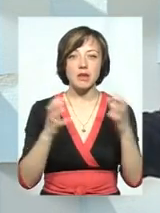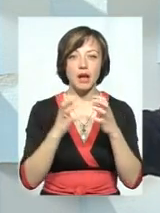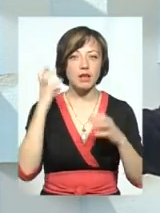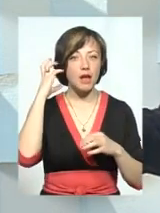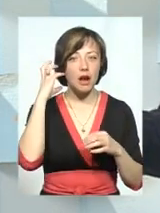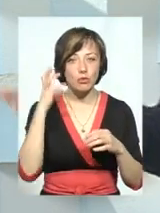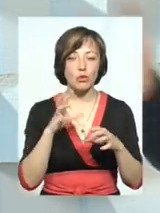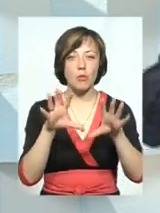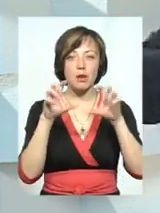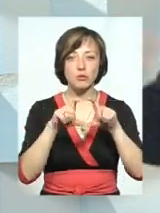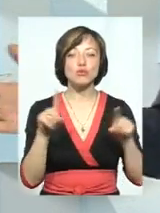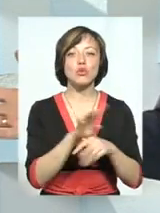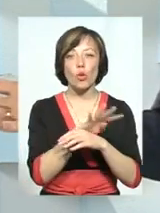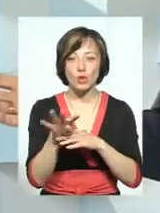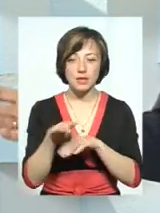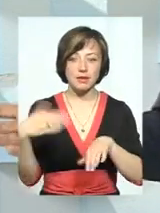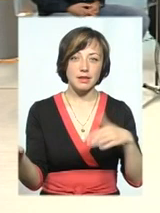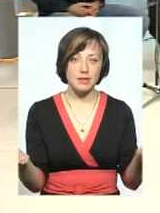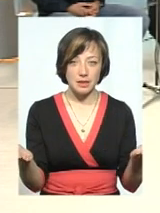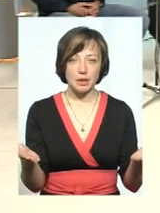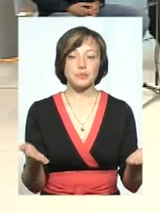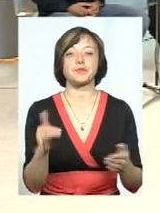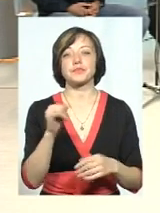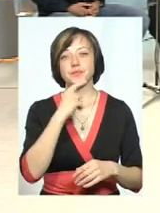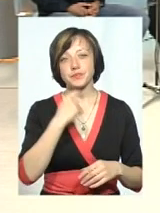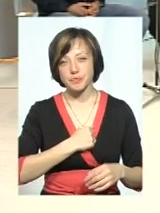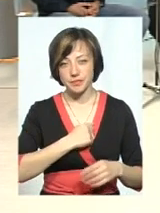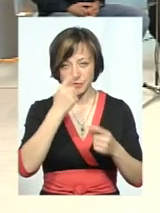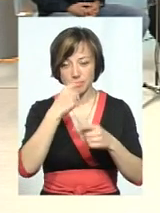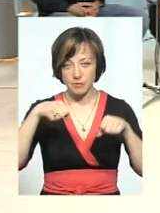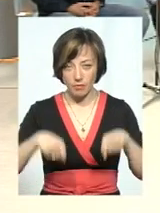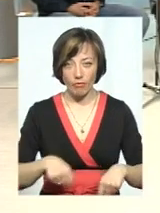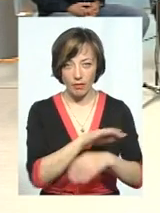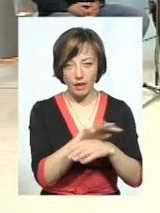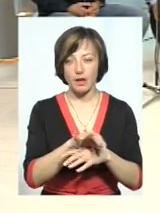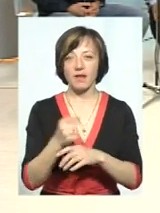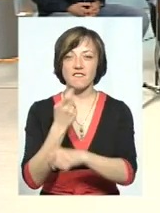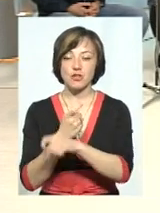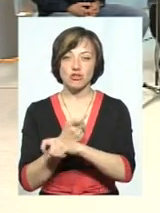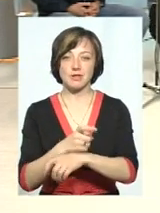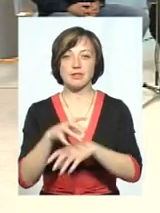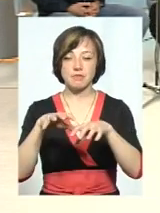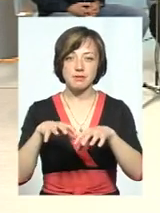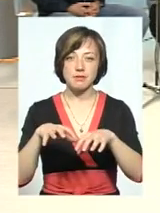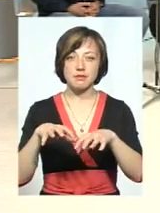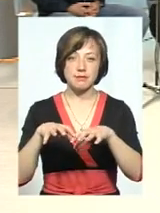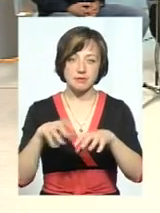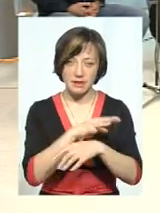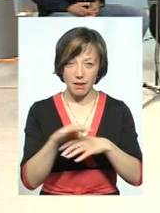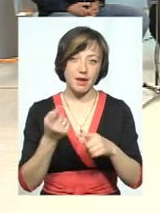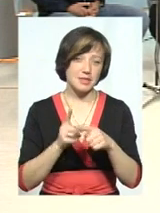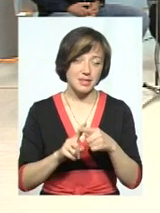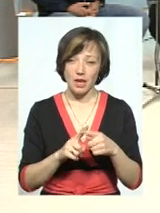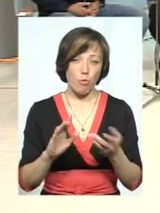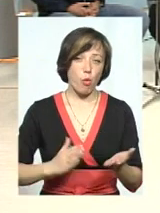робила? Розстрілювали тих і тих. Ну, да. І радянська влада розстріляла, і фашисти стріляли. Да? Це